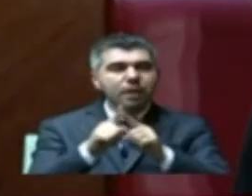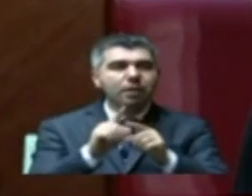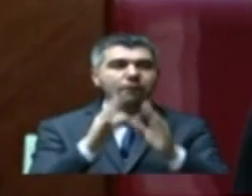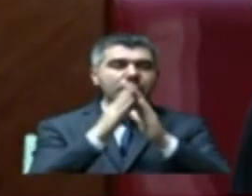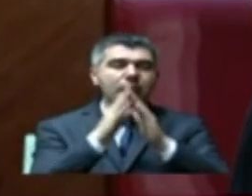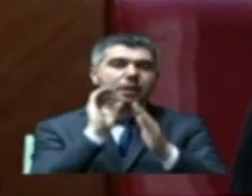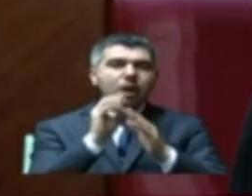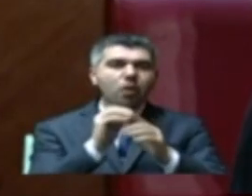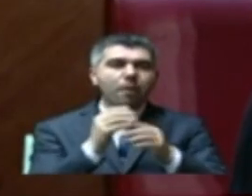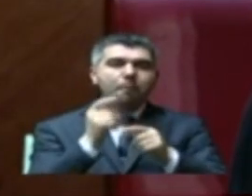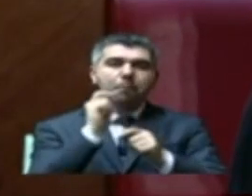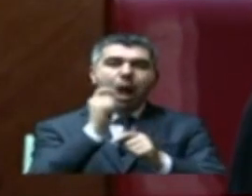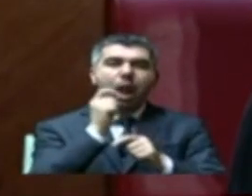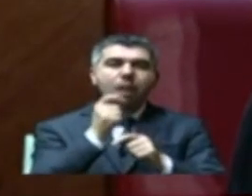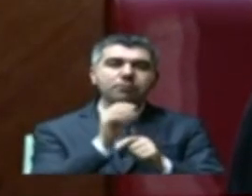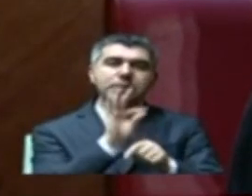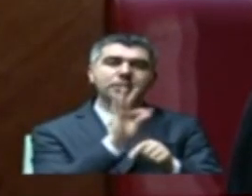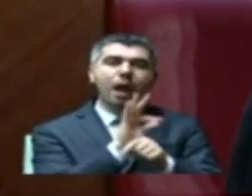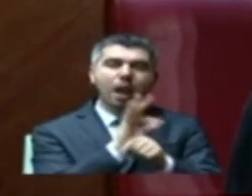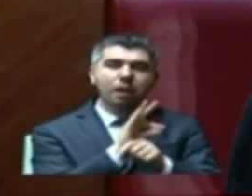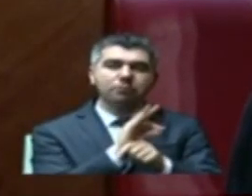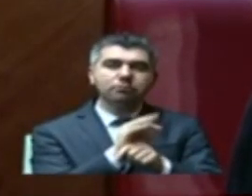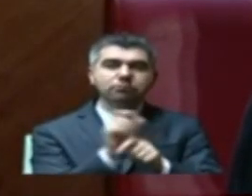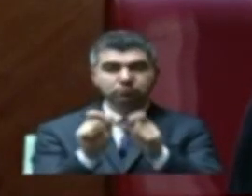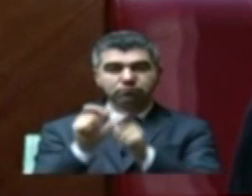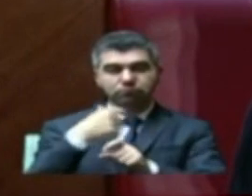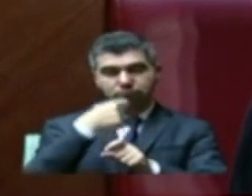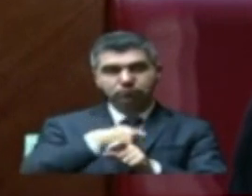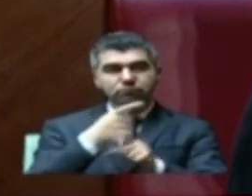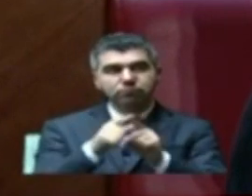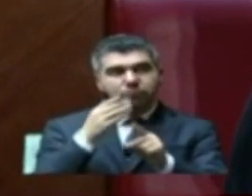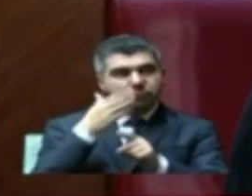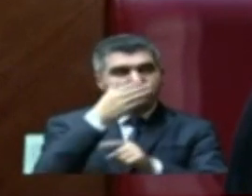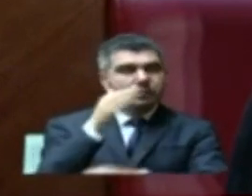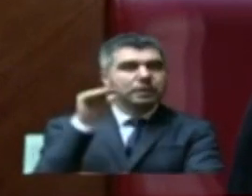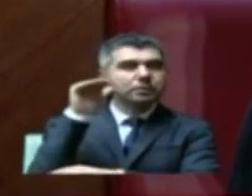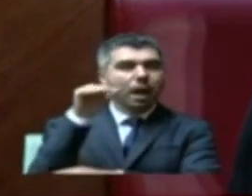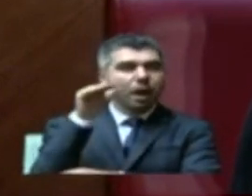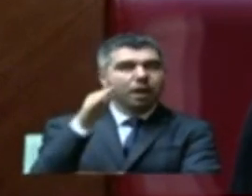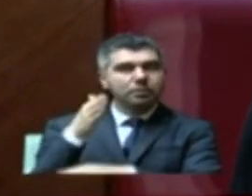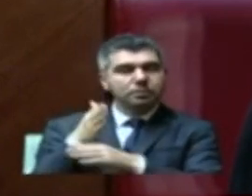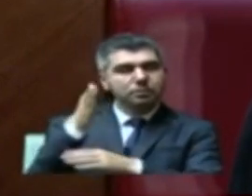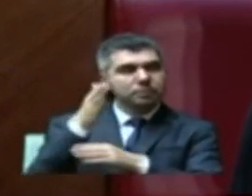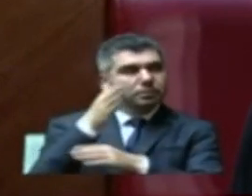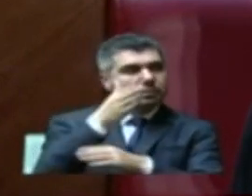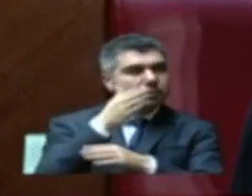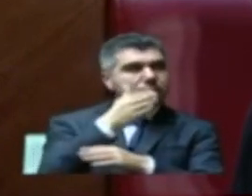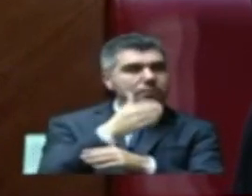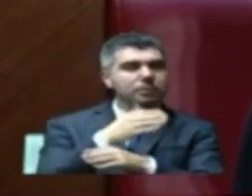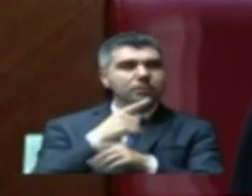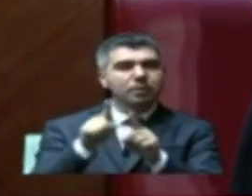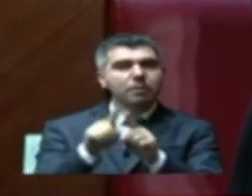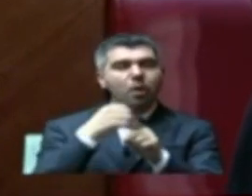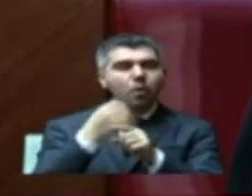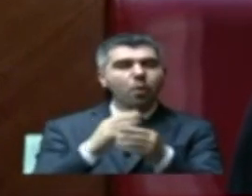مفتوحة ونشيطة، وأنا شخصيا قمت بزيارة مجموعة منها في جنوب المغرب و يعني في مختلف المناطق، في سيدي